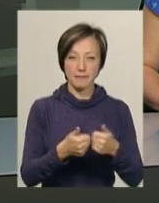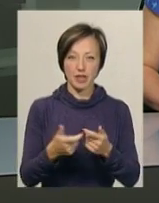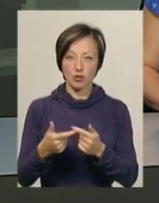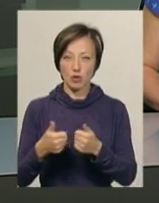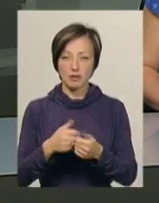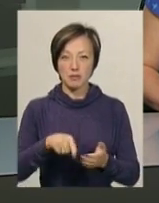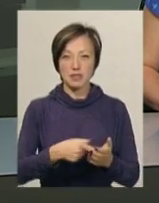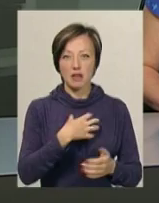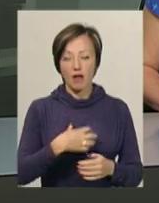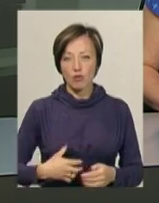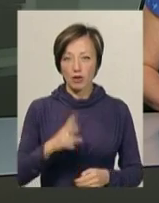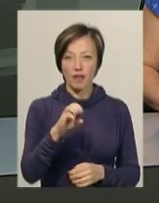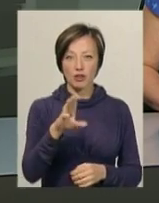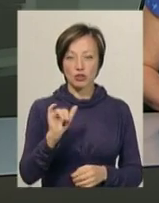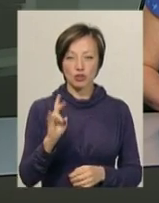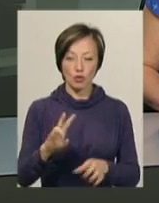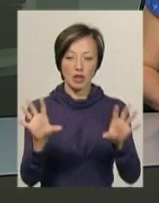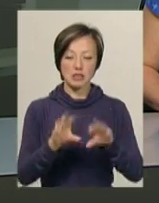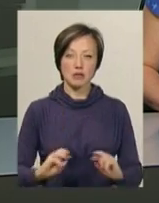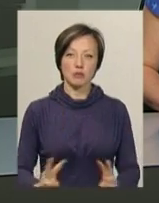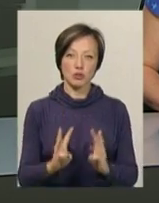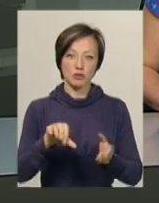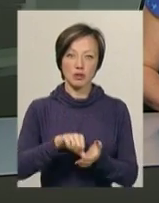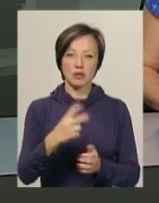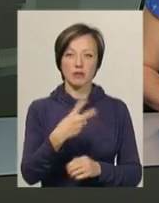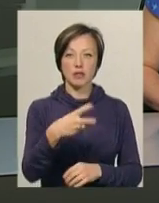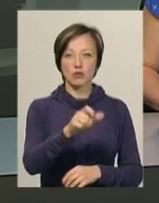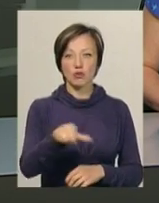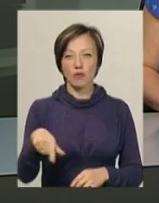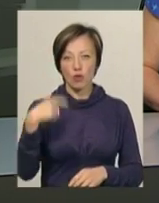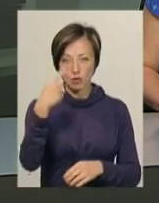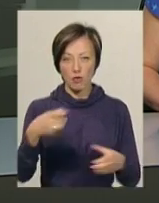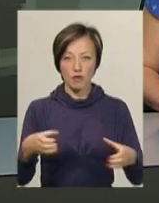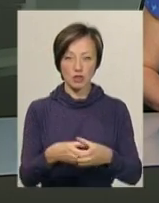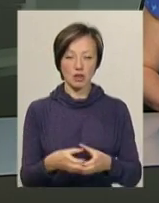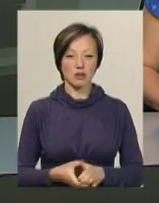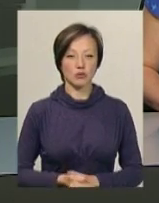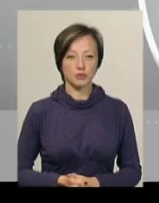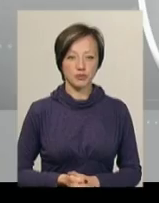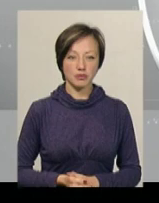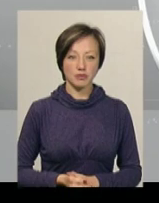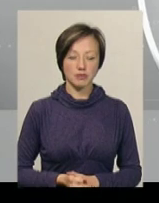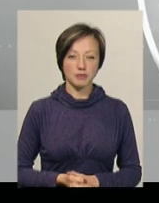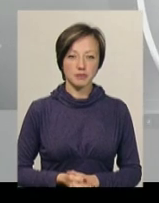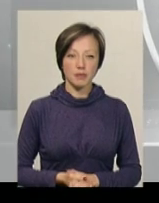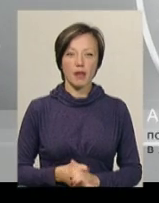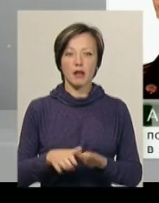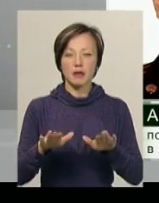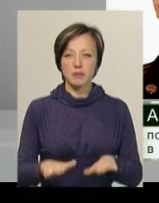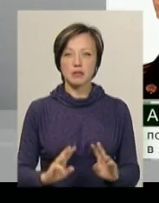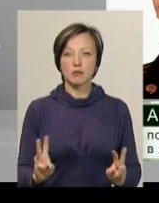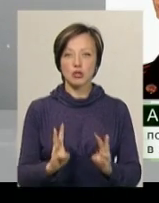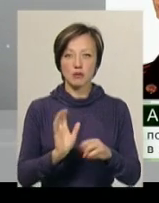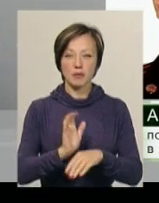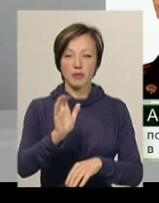міст Славута і Нетішин. У гасінні пожежі брали участь 20 чоловік особового складу. На місці пожежі були